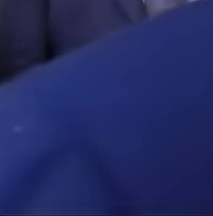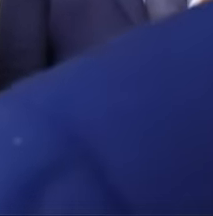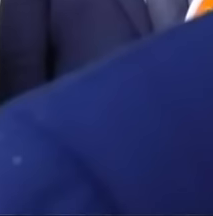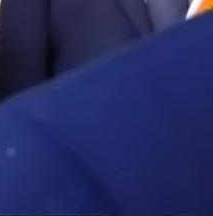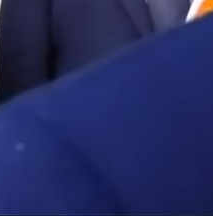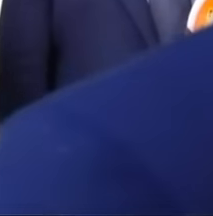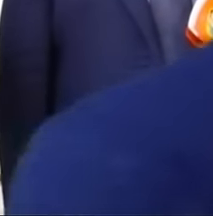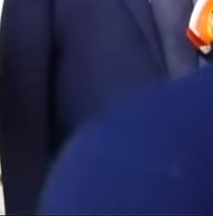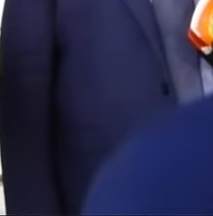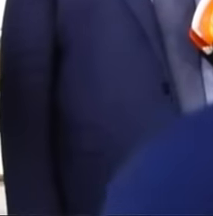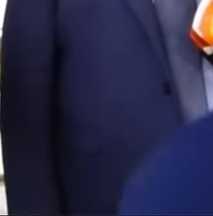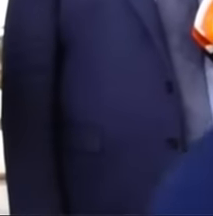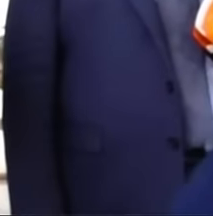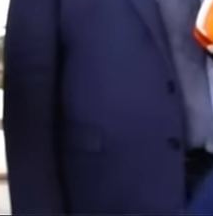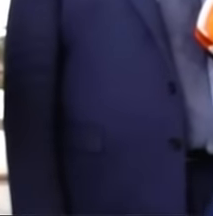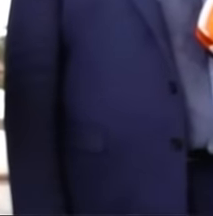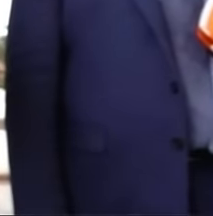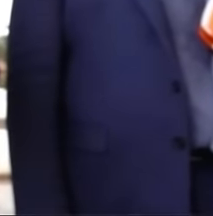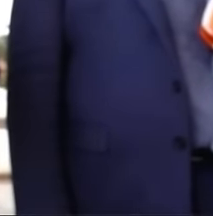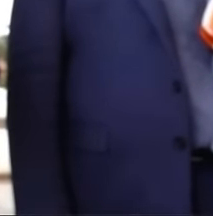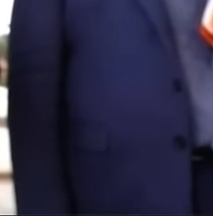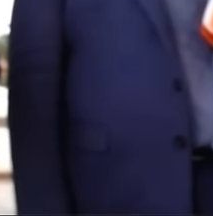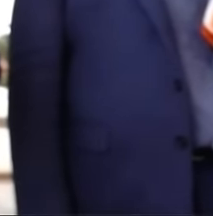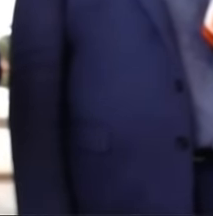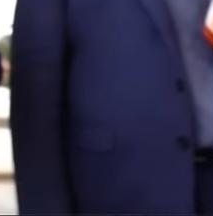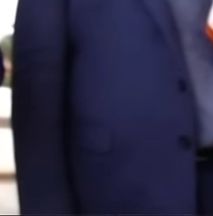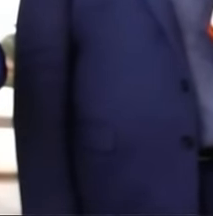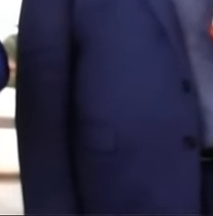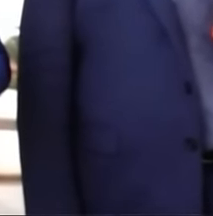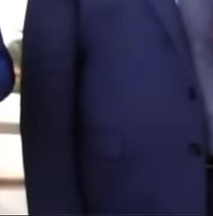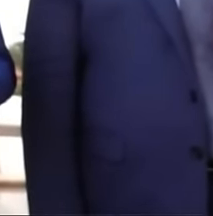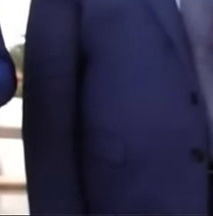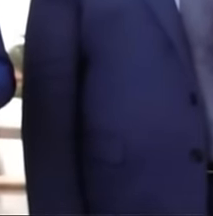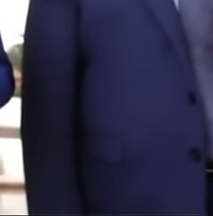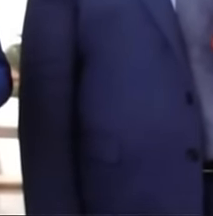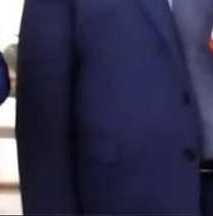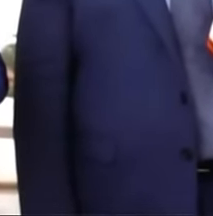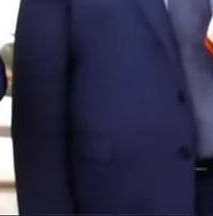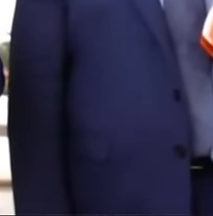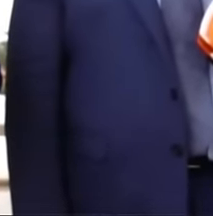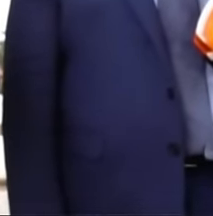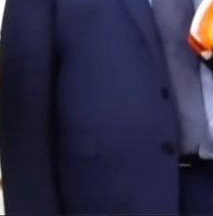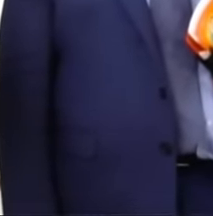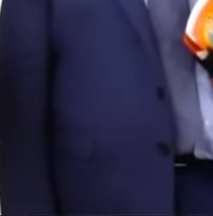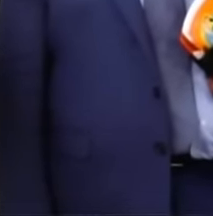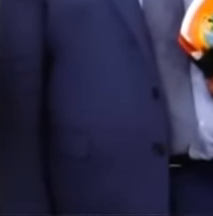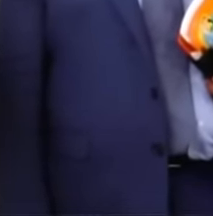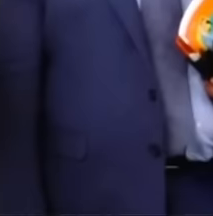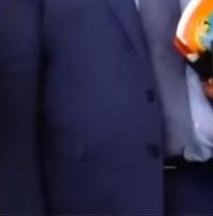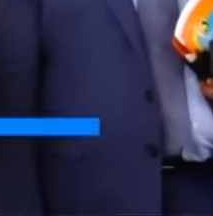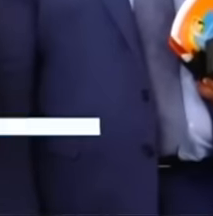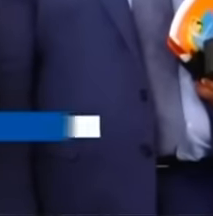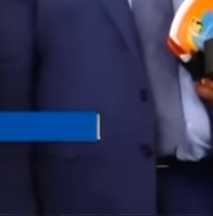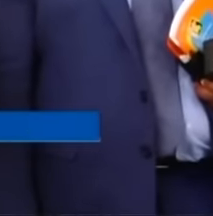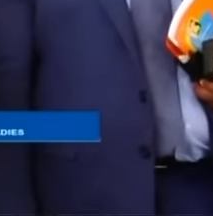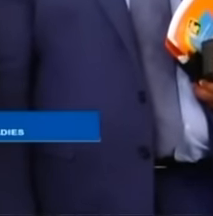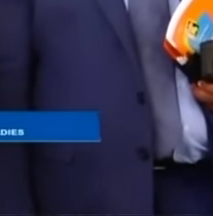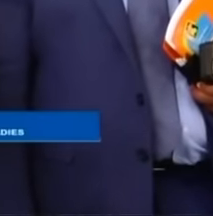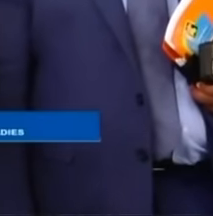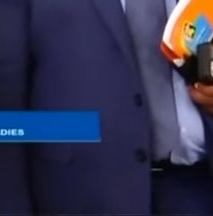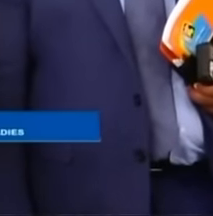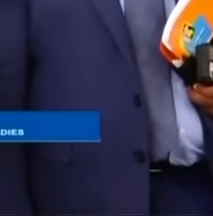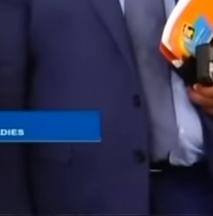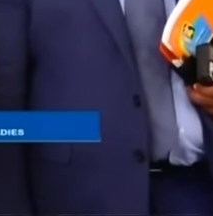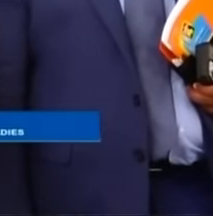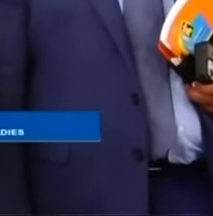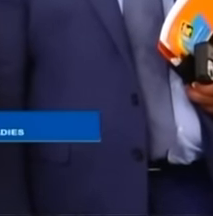CDC de déclarer cette épidémie un problème de santé au